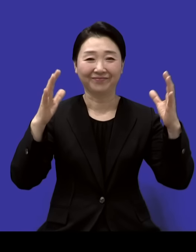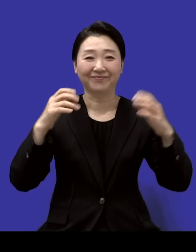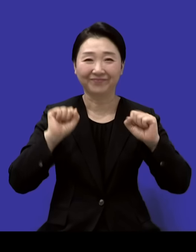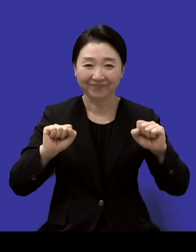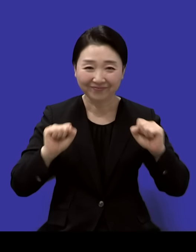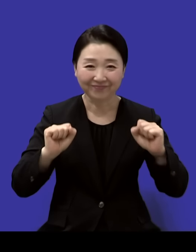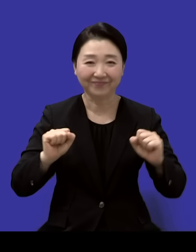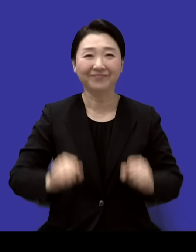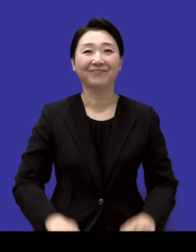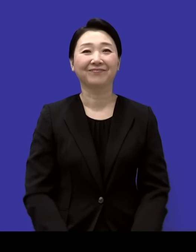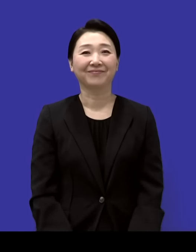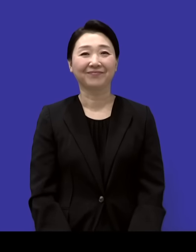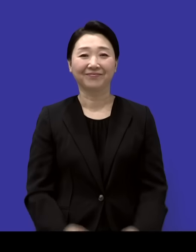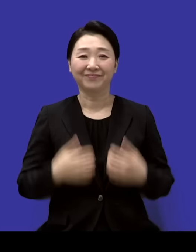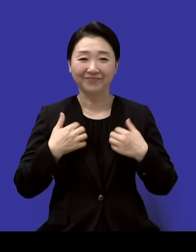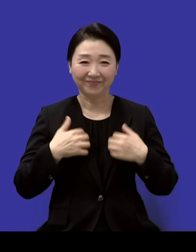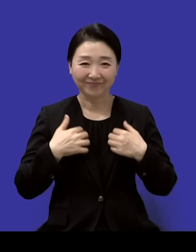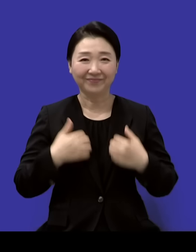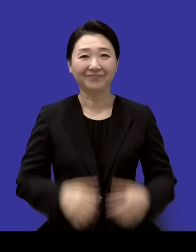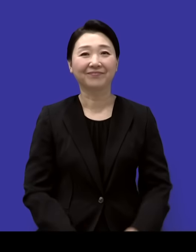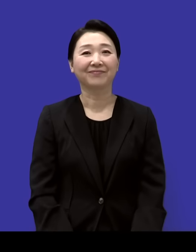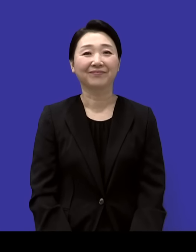안녕하세요. 반갑습니다.